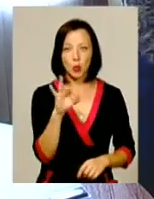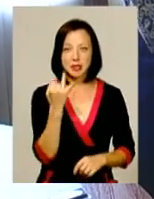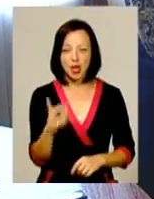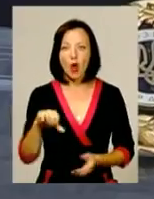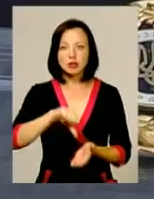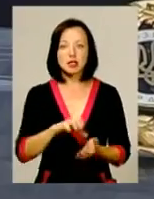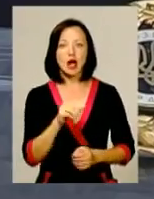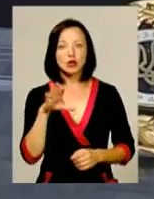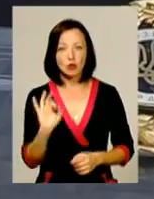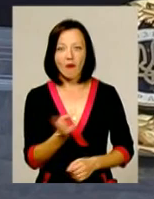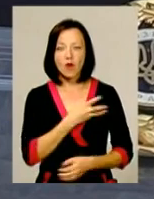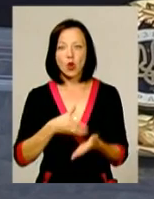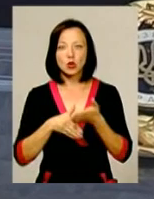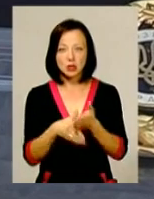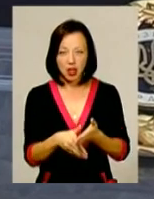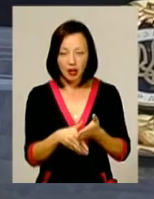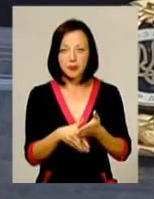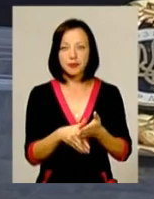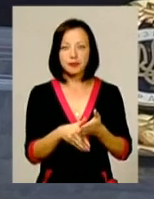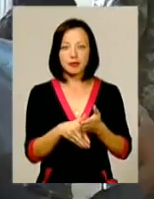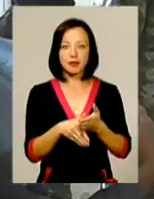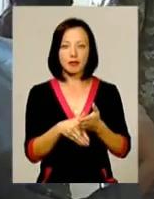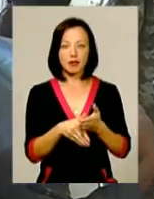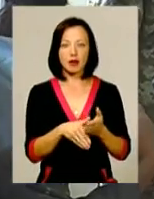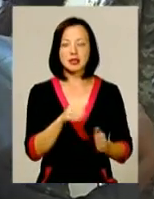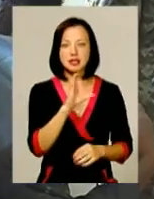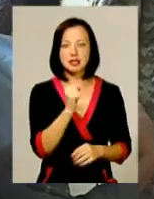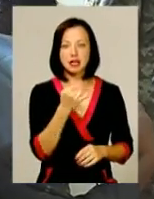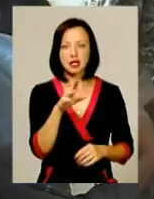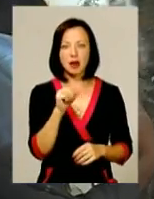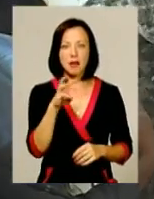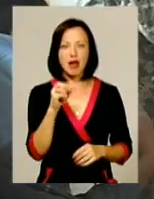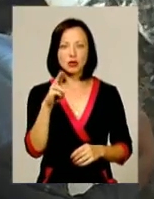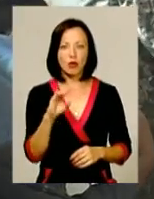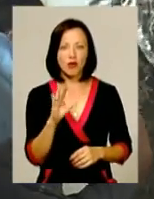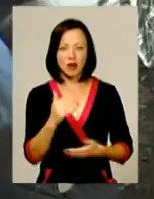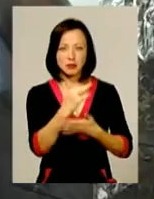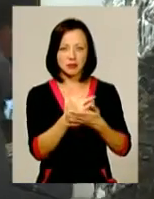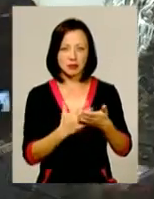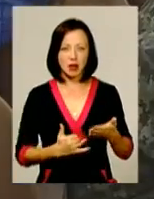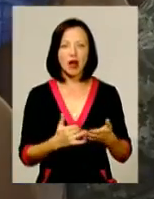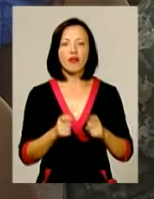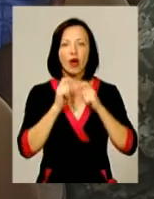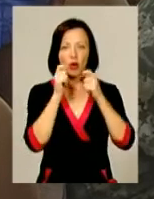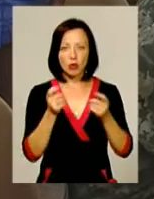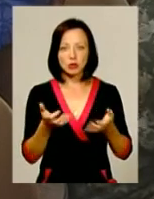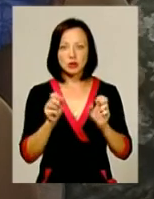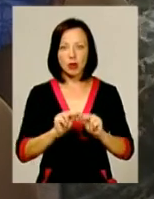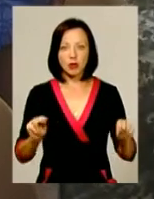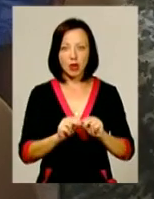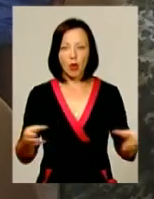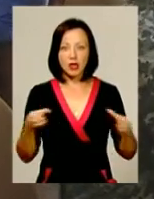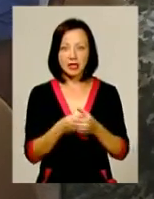учасники АТО і волонтери Віталій Дзеворук, Айдер Сайдаметов, Антоніна Бай і Юрій Попик. Нагороду отримали і освітяни. Це